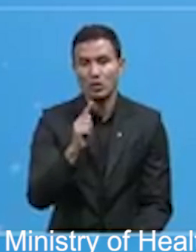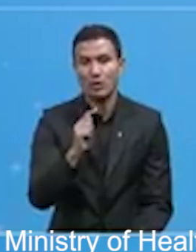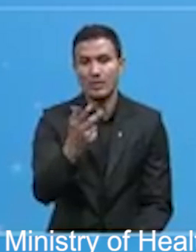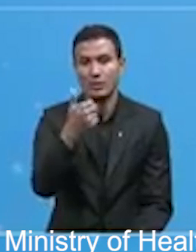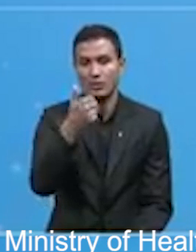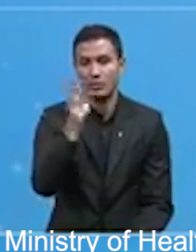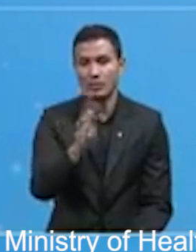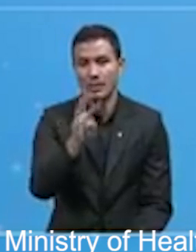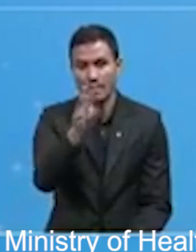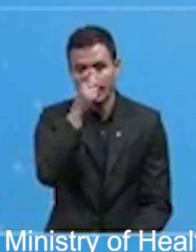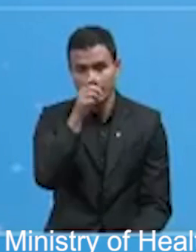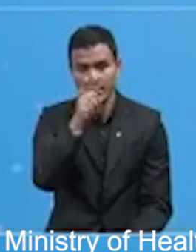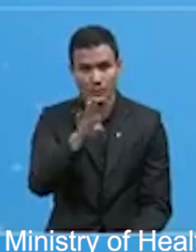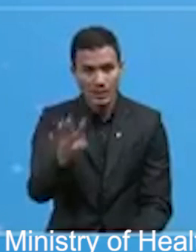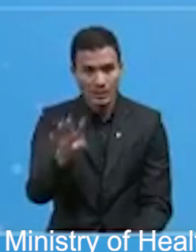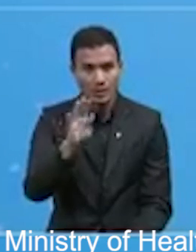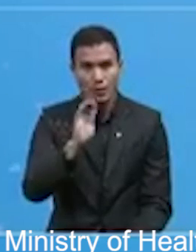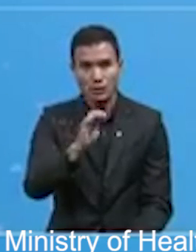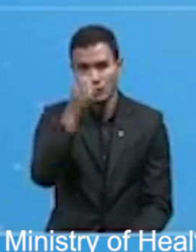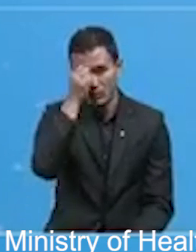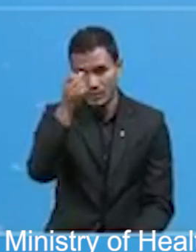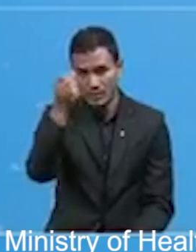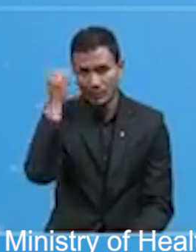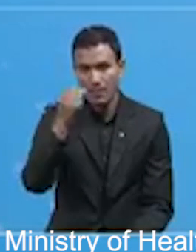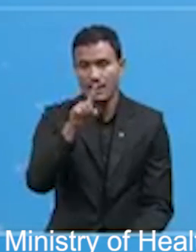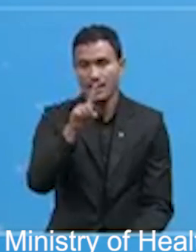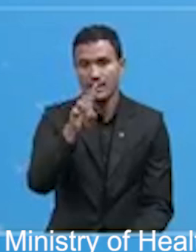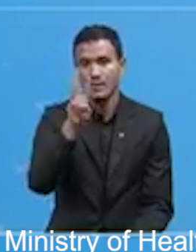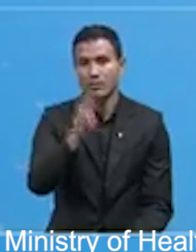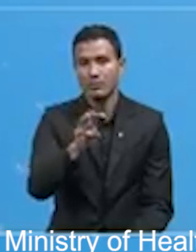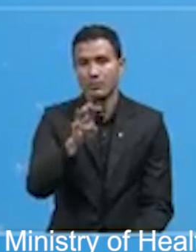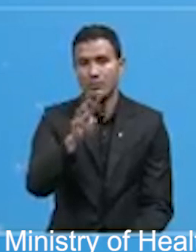प्रदेश 6,344 र सुदूरपश्चिम प्रदेशबाट